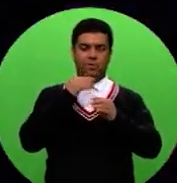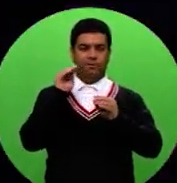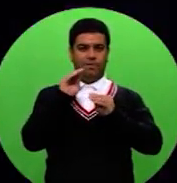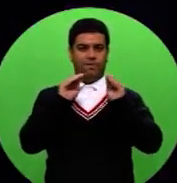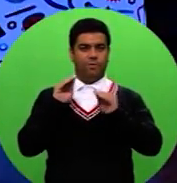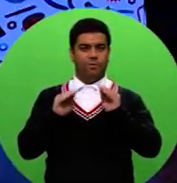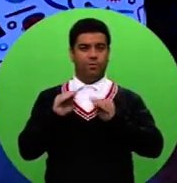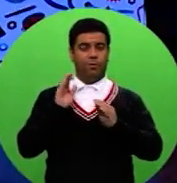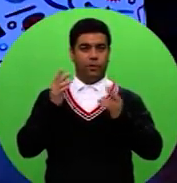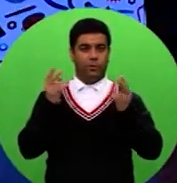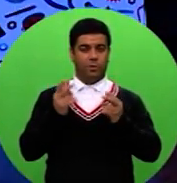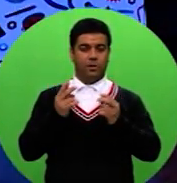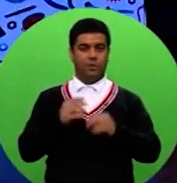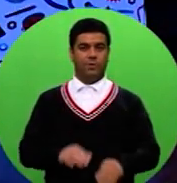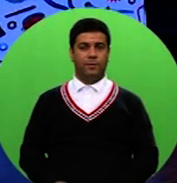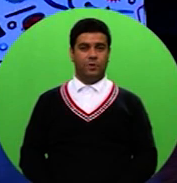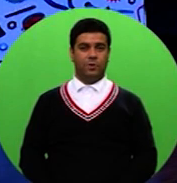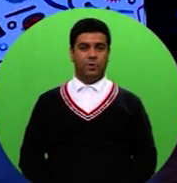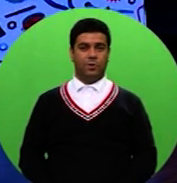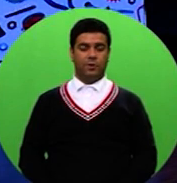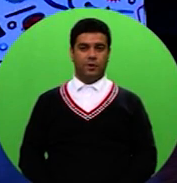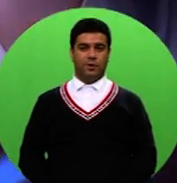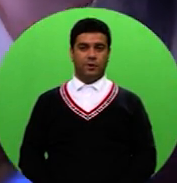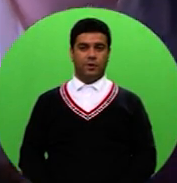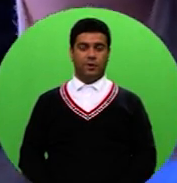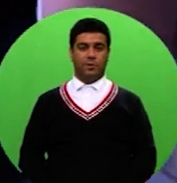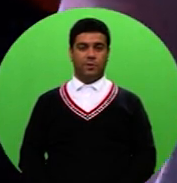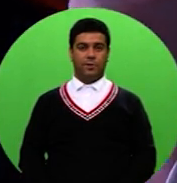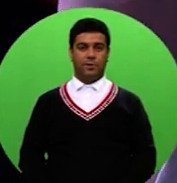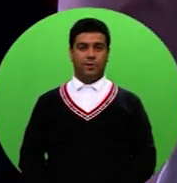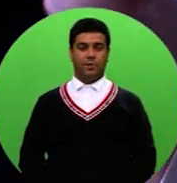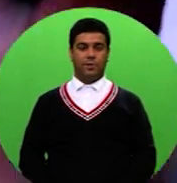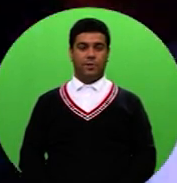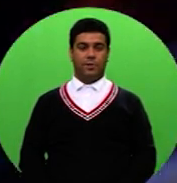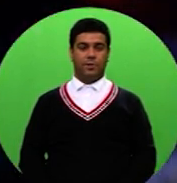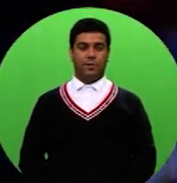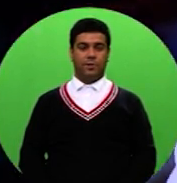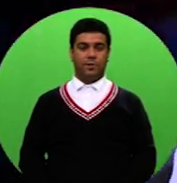мы ограничимся тремя пальчиками, как в мультфильмах.